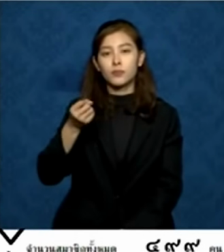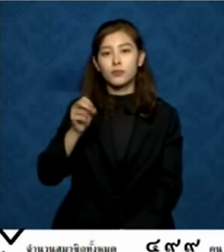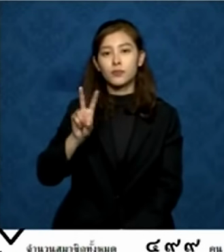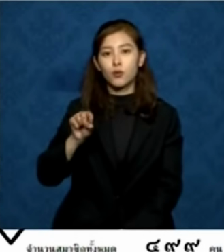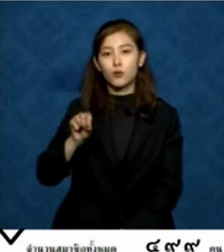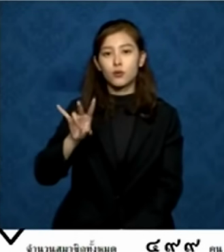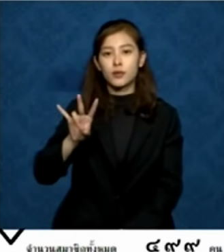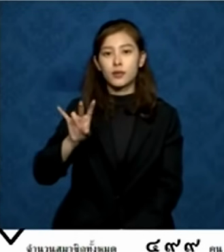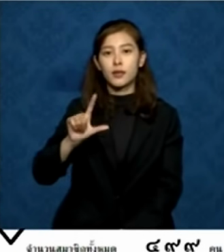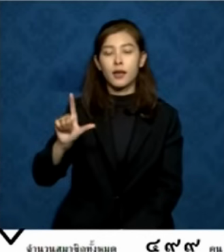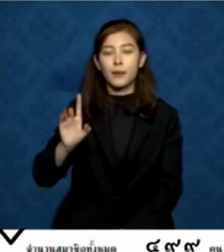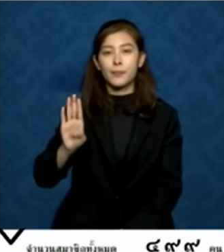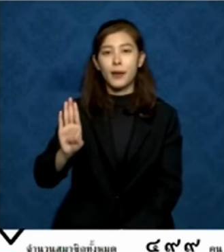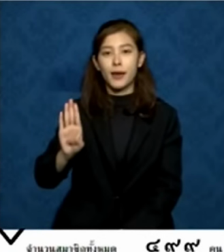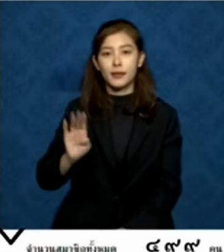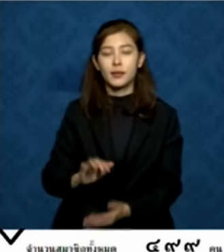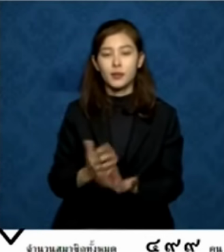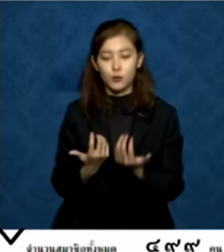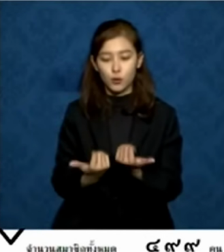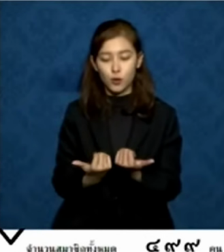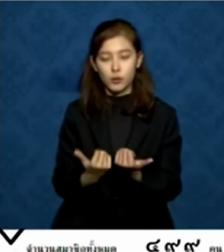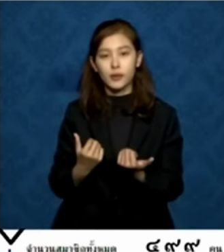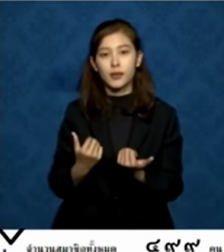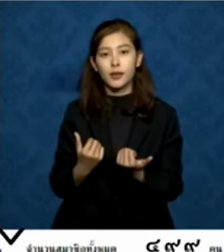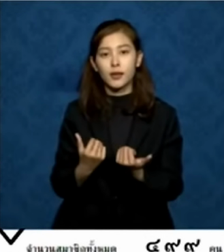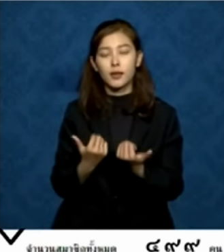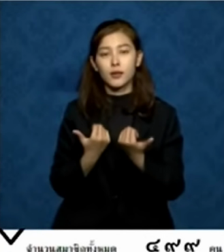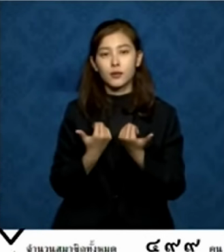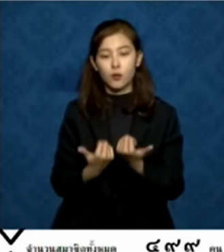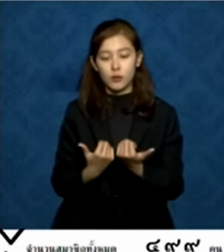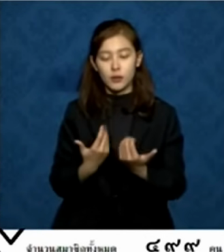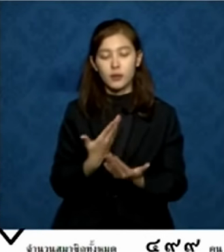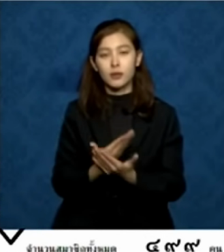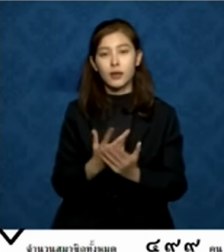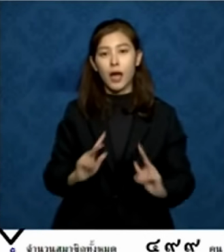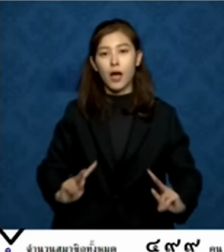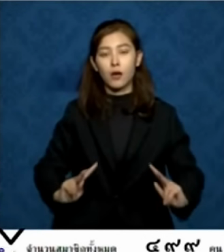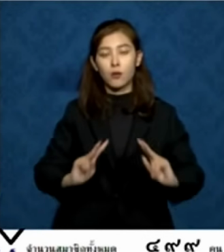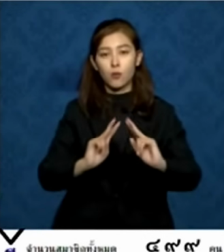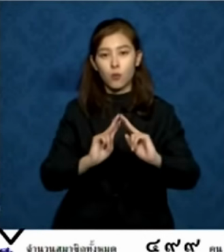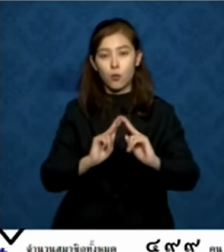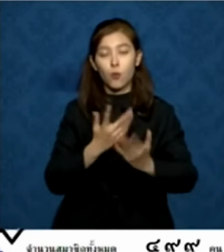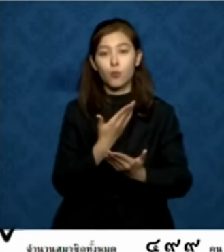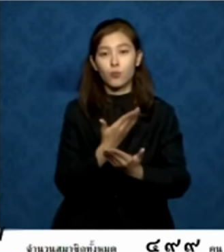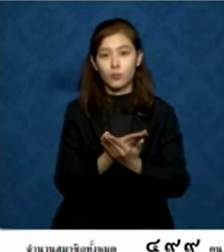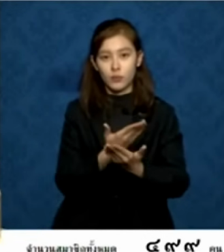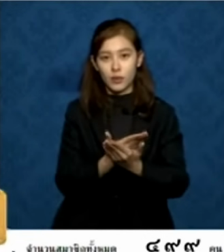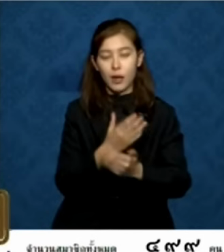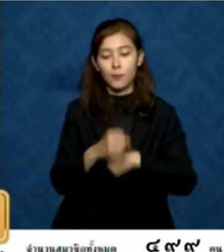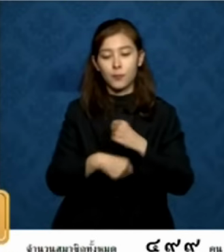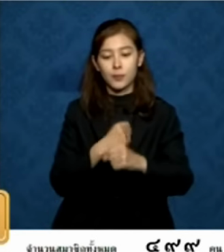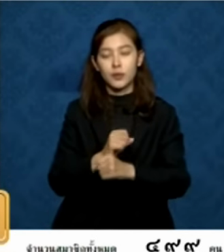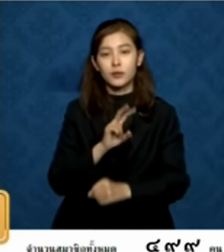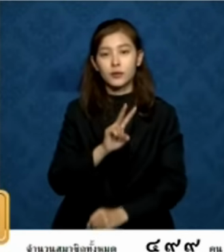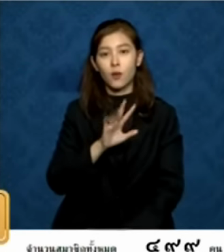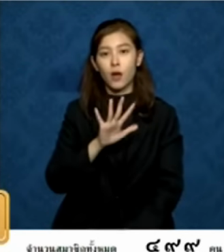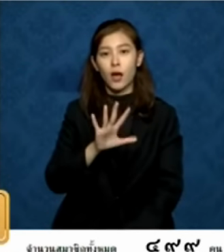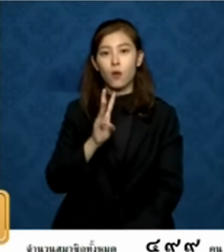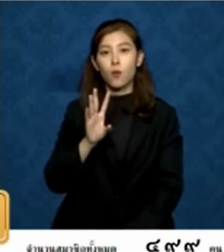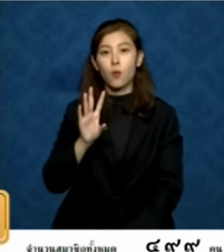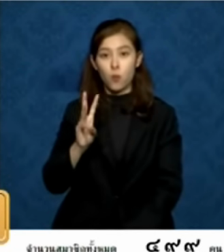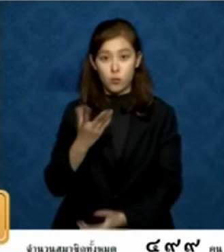ล้านบาทปัจจุบันฐานะเงินคงคลังณวันที่31ตุลาคม2566มีจำนวน